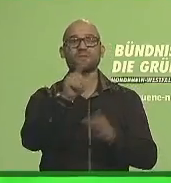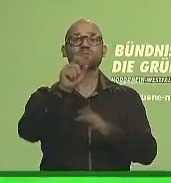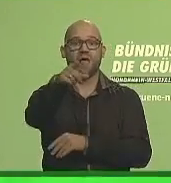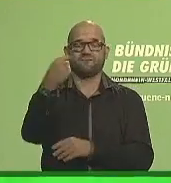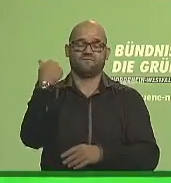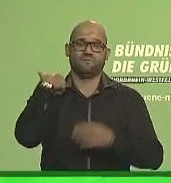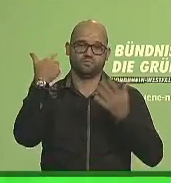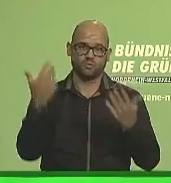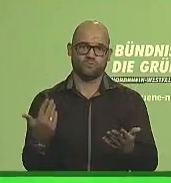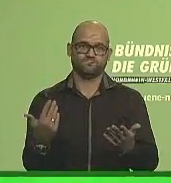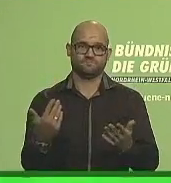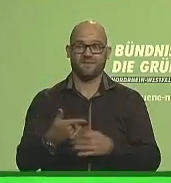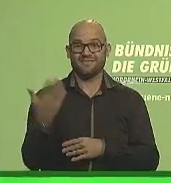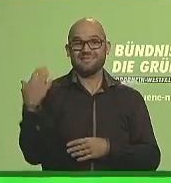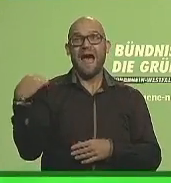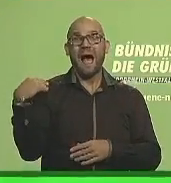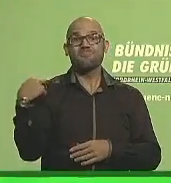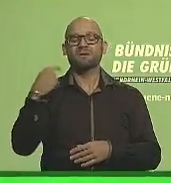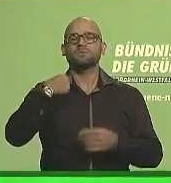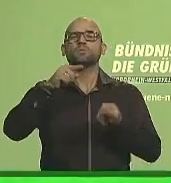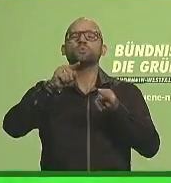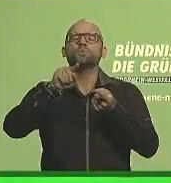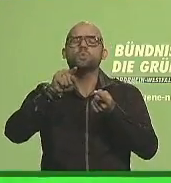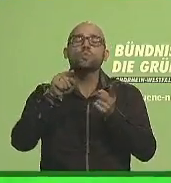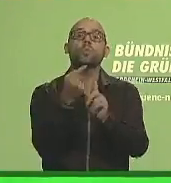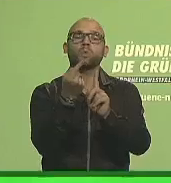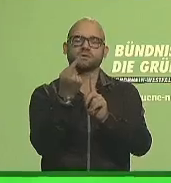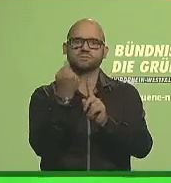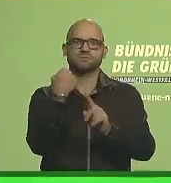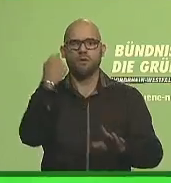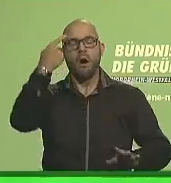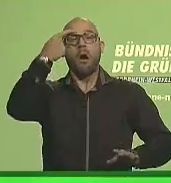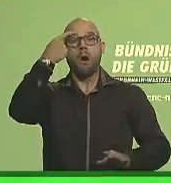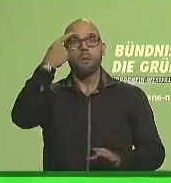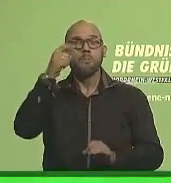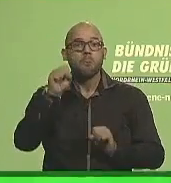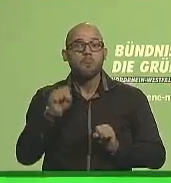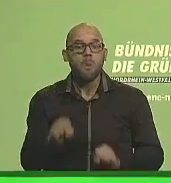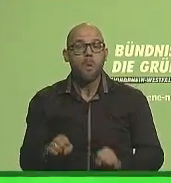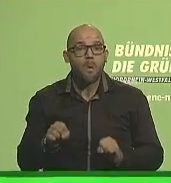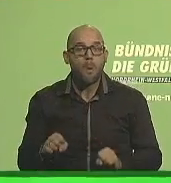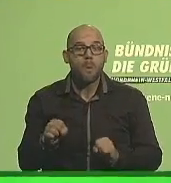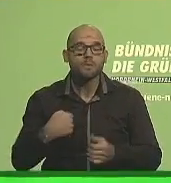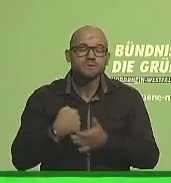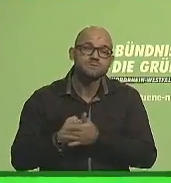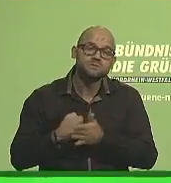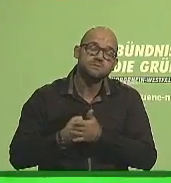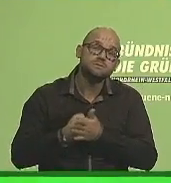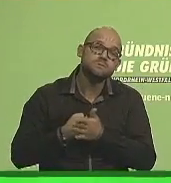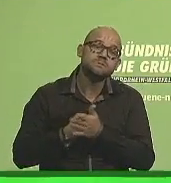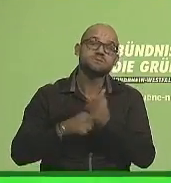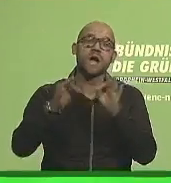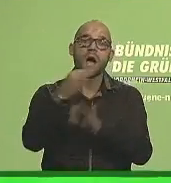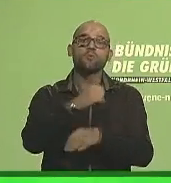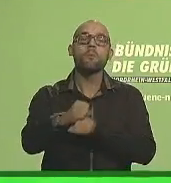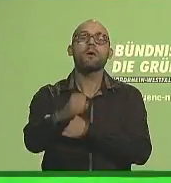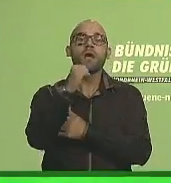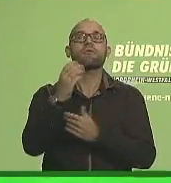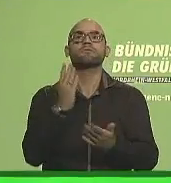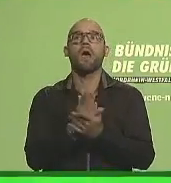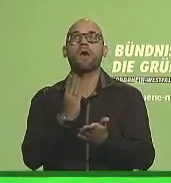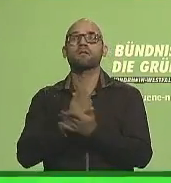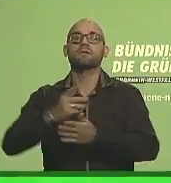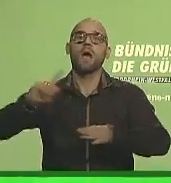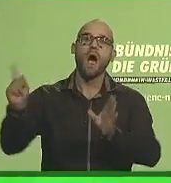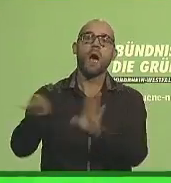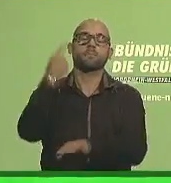Moment habe ich das damals auch gedacht. Vor 1,5 Jahren habe ich gedacht, vielleicht ist der lange Kampf gegen die Atomkraft jetzt vorbei und vielleicht